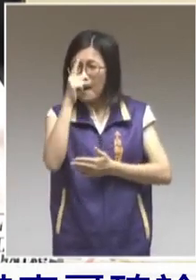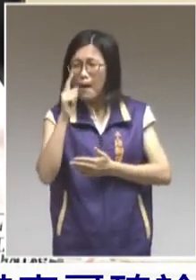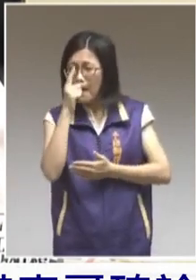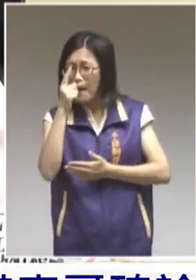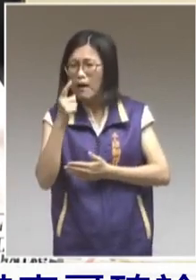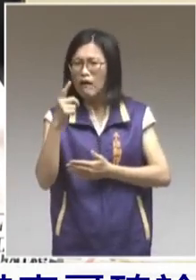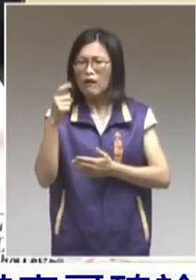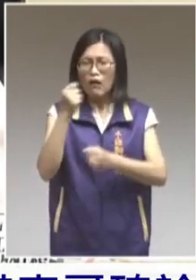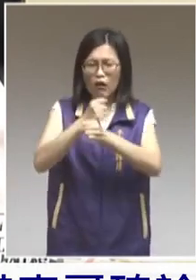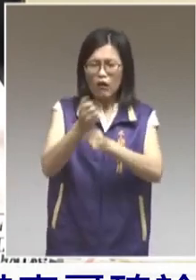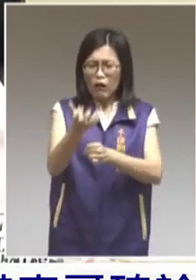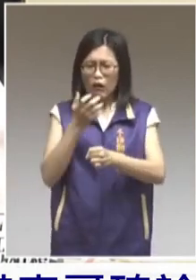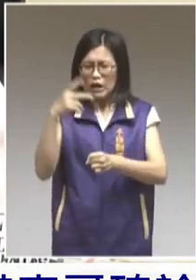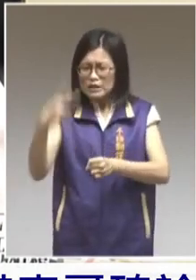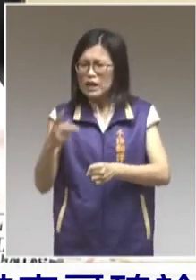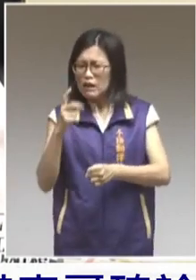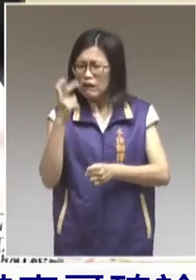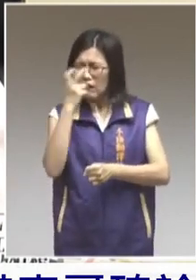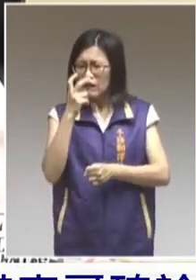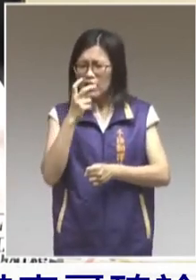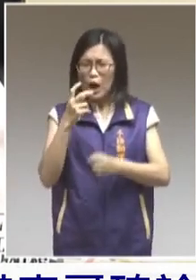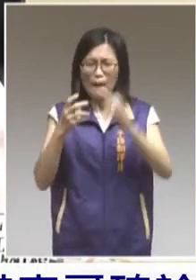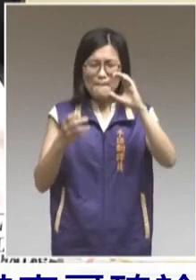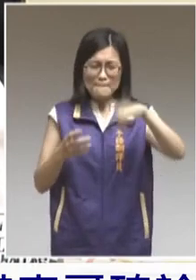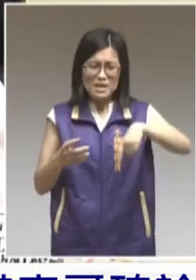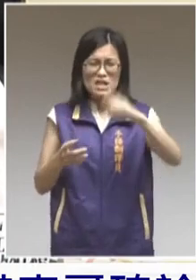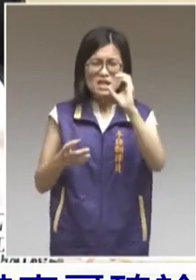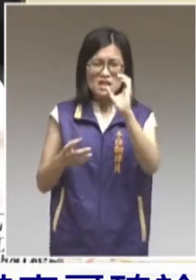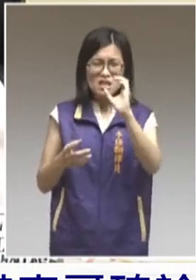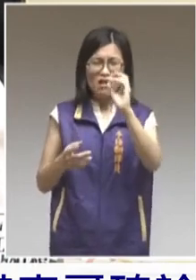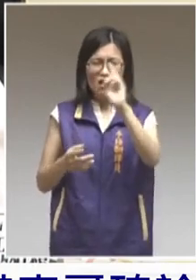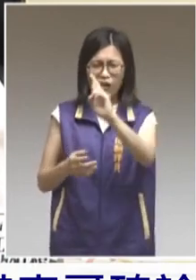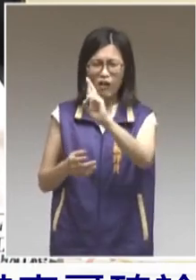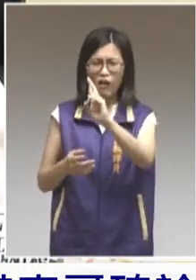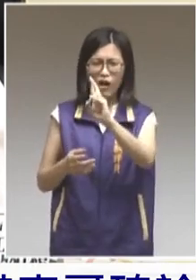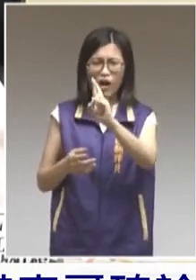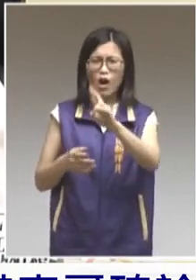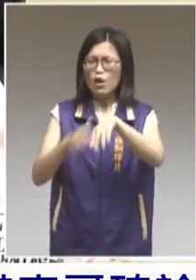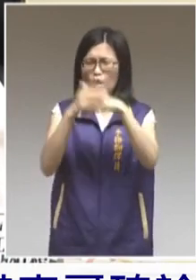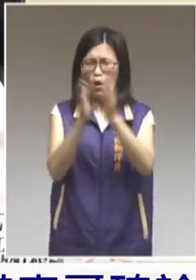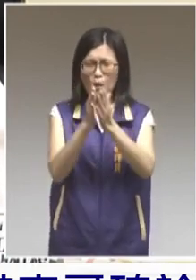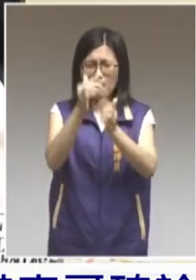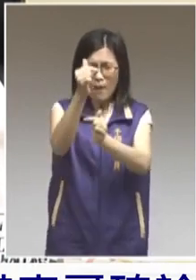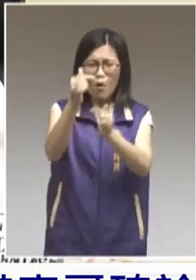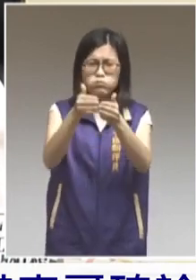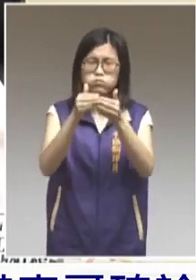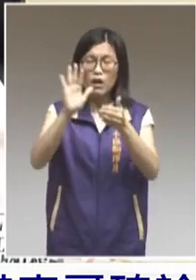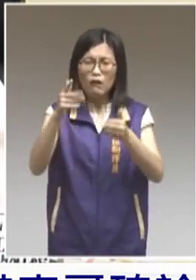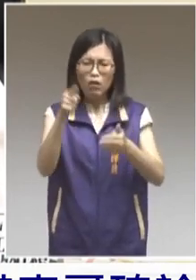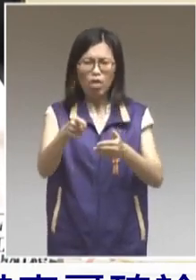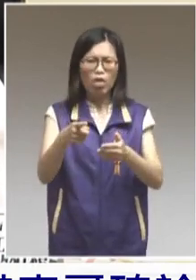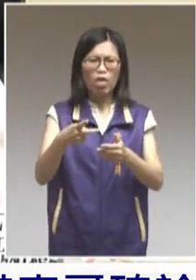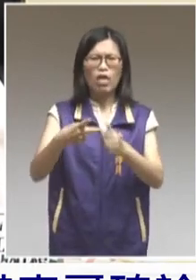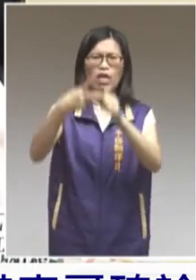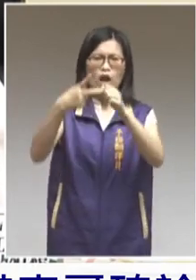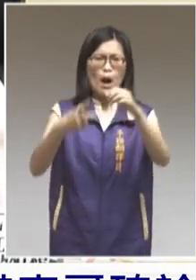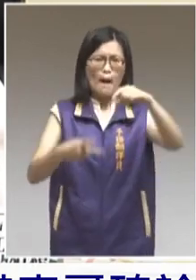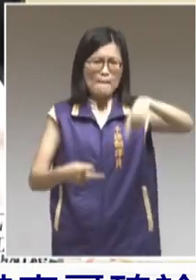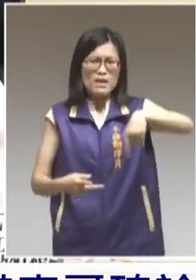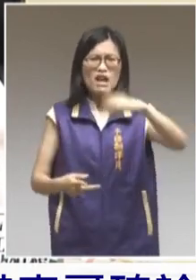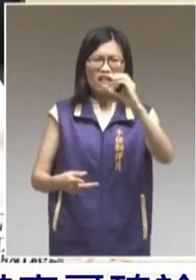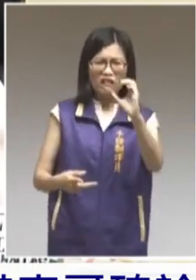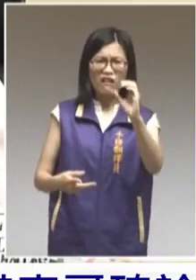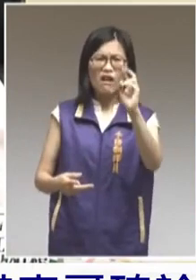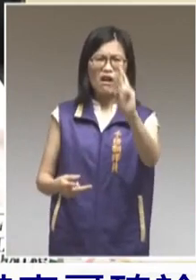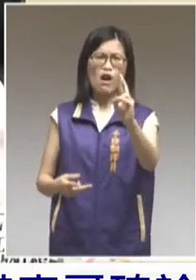进行 PCR。那这一位显然在第二次 PCR 的时候就没有遵照这样的规定，所以基本上这是不同